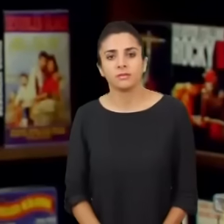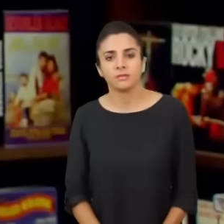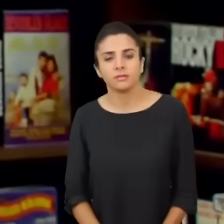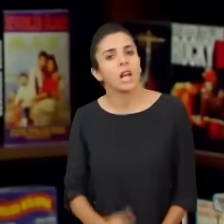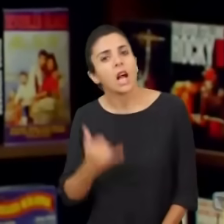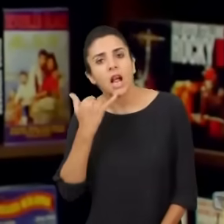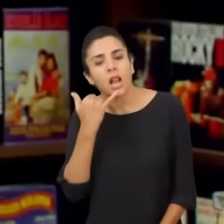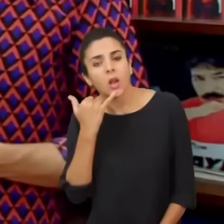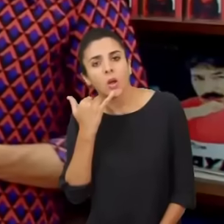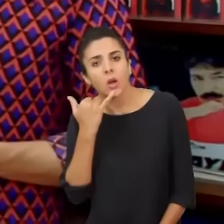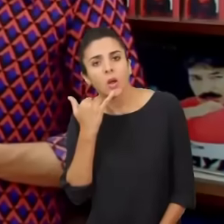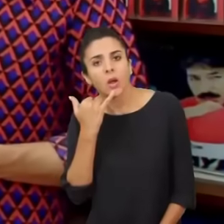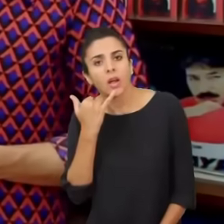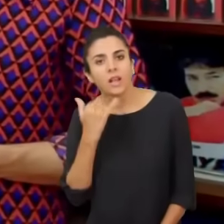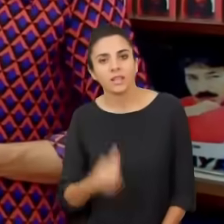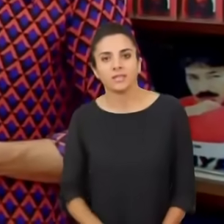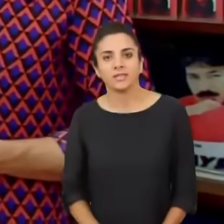Alo.